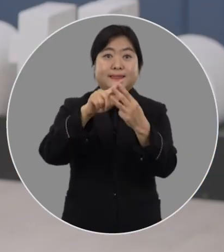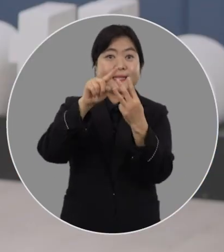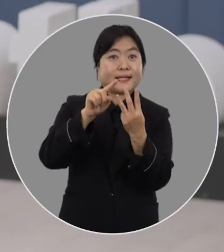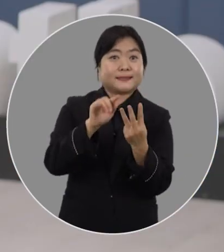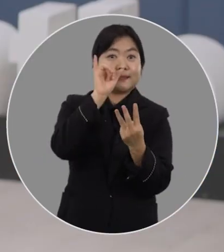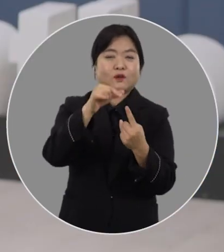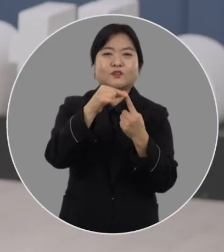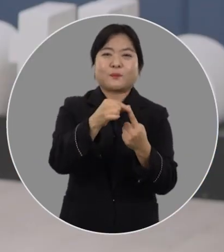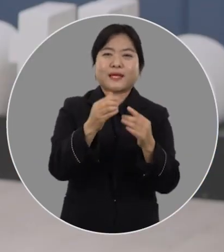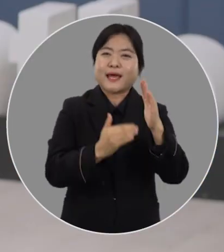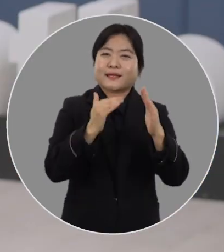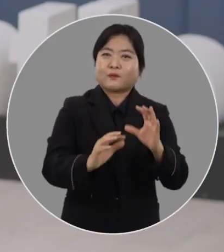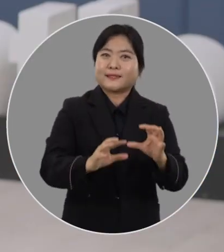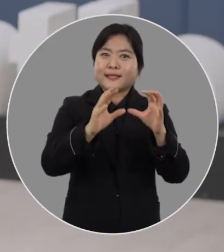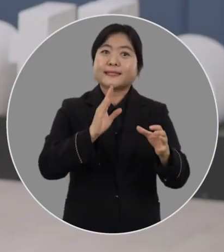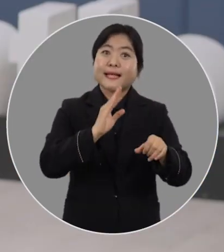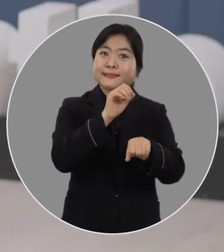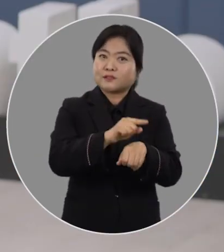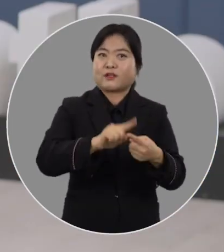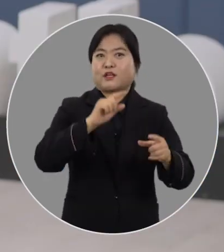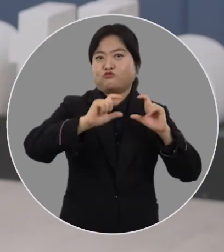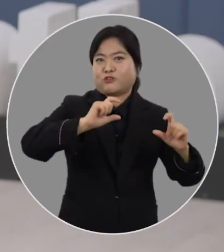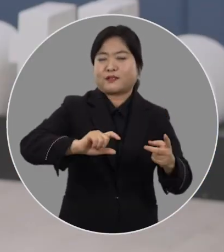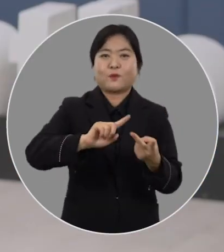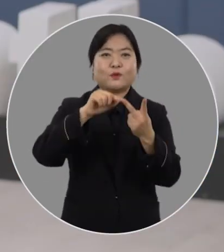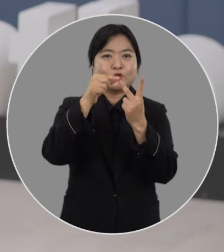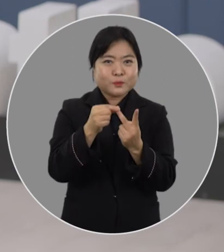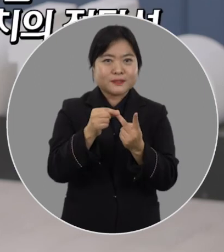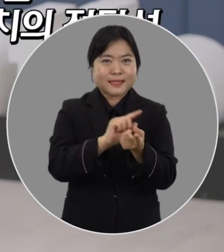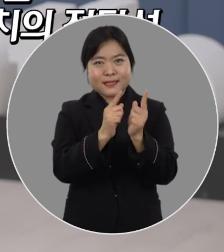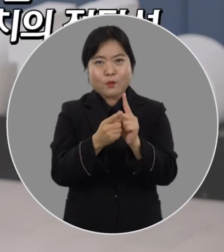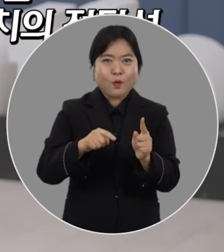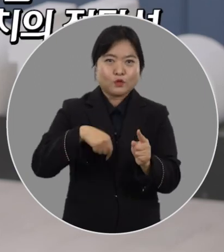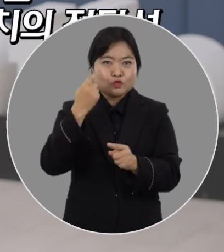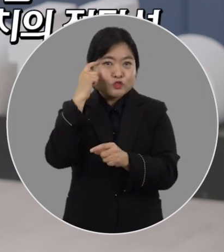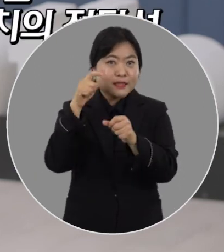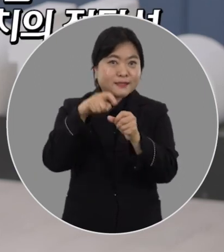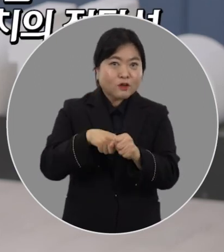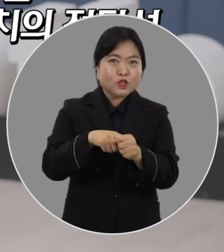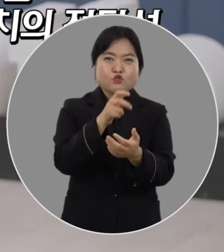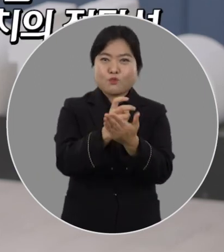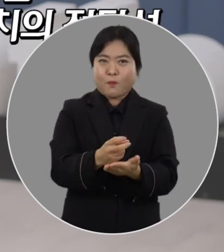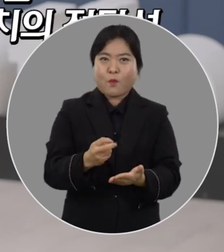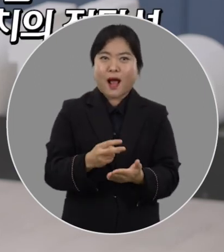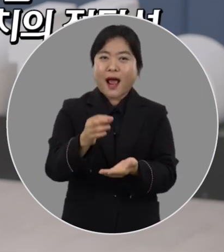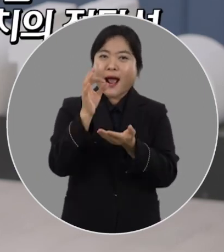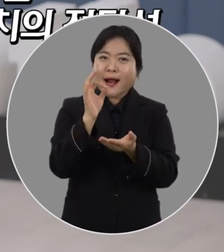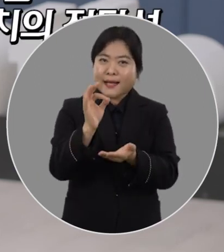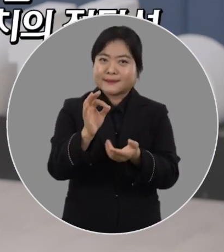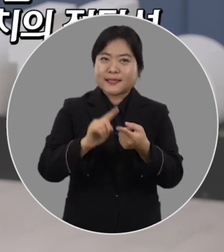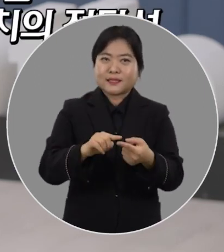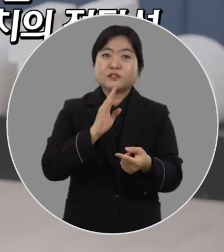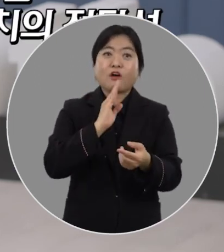첫 번째는 객관세계의 사실성에 대한 주장이고, 두 번째는 상호 주관적인 규범 및 가치의